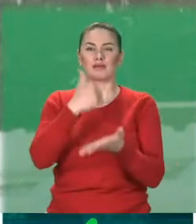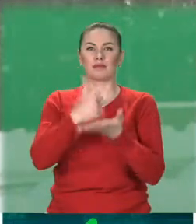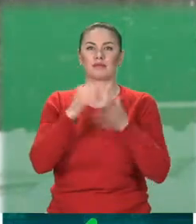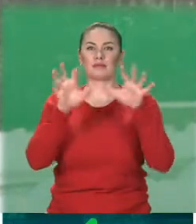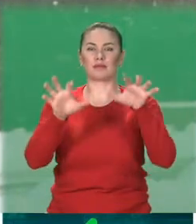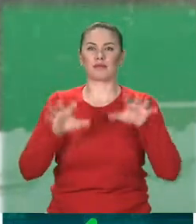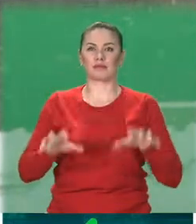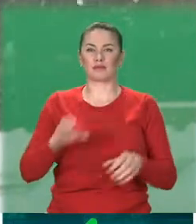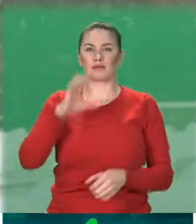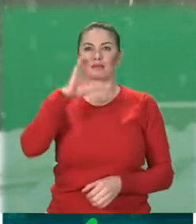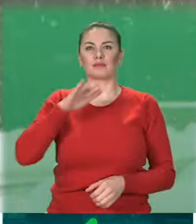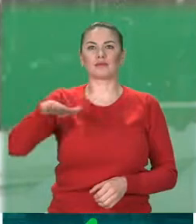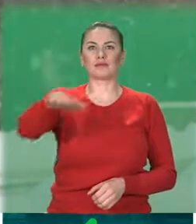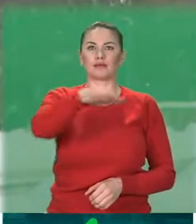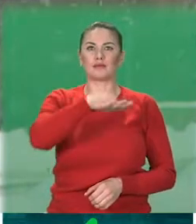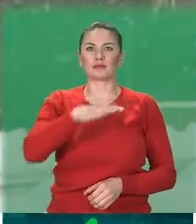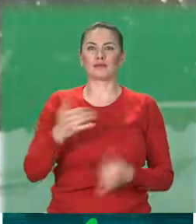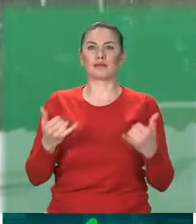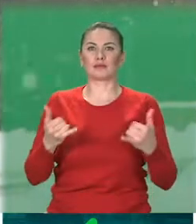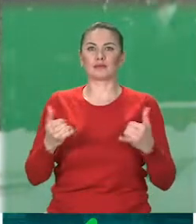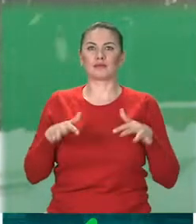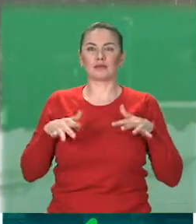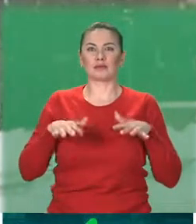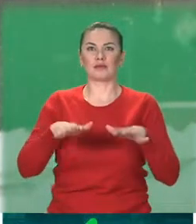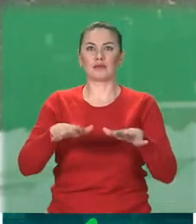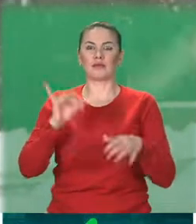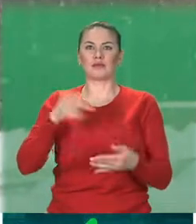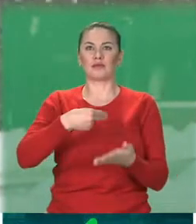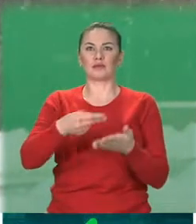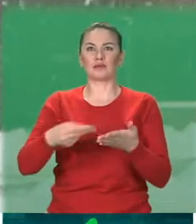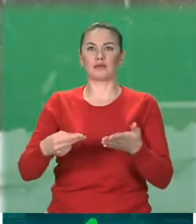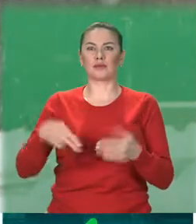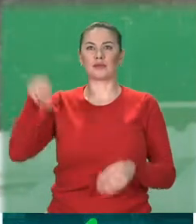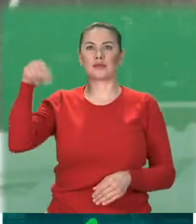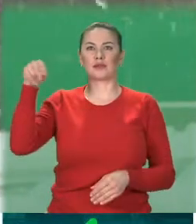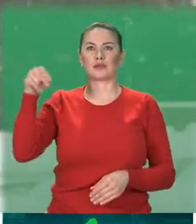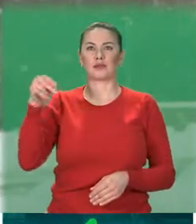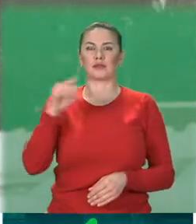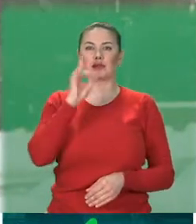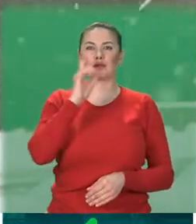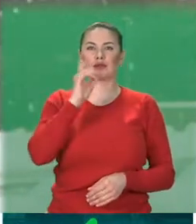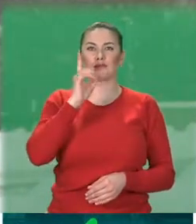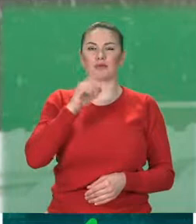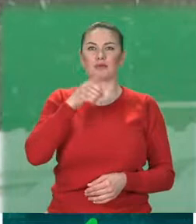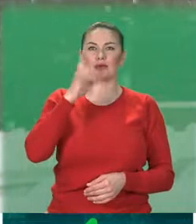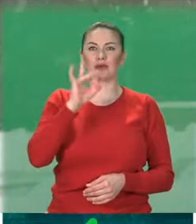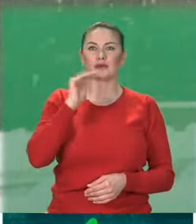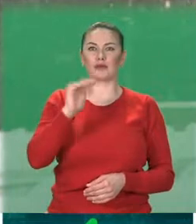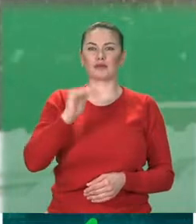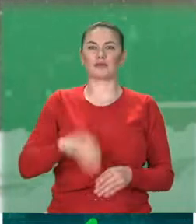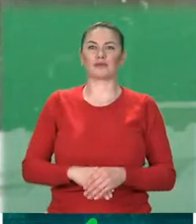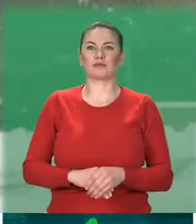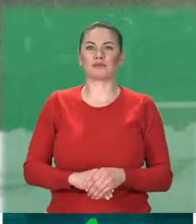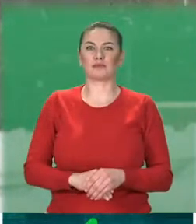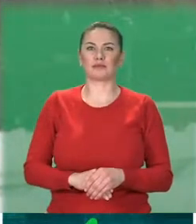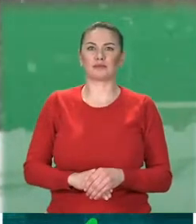главном законе страны. Теперь дело за региональными парламентами. Дальше – подпись президента. Всего в документ планируют внести 46 поправок